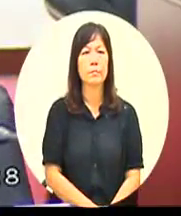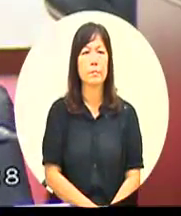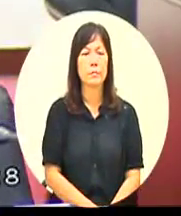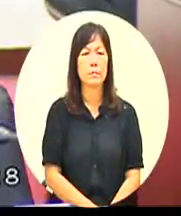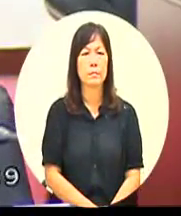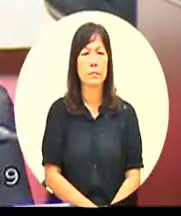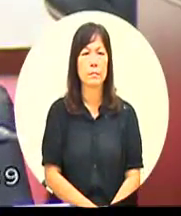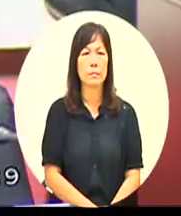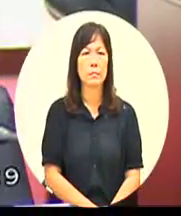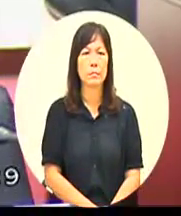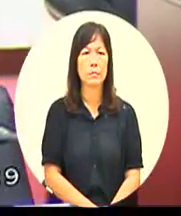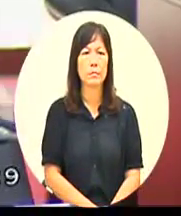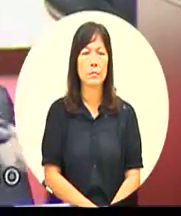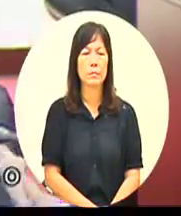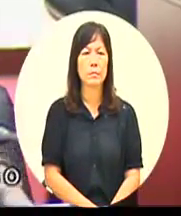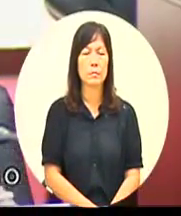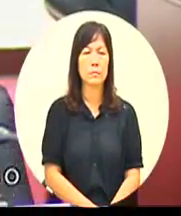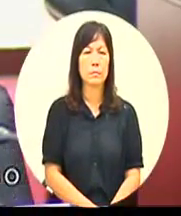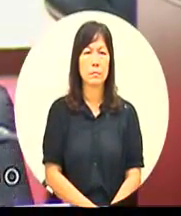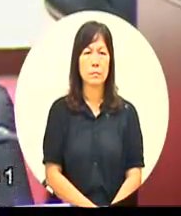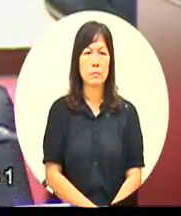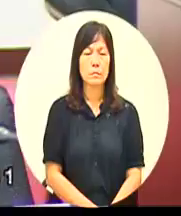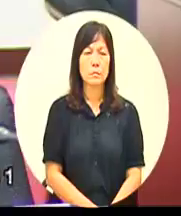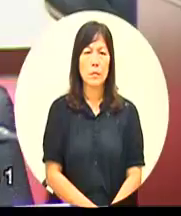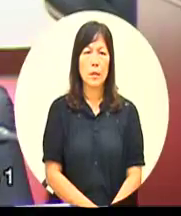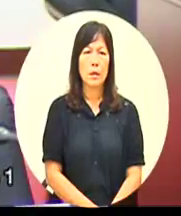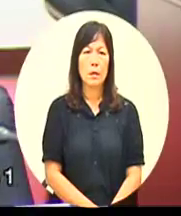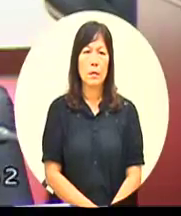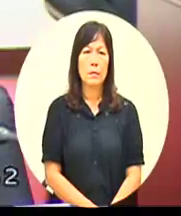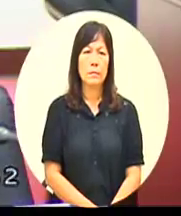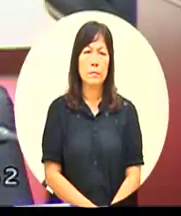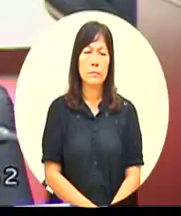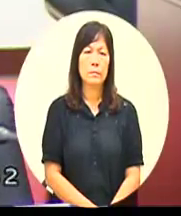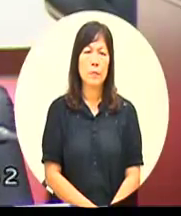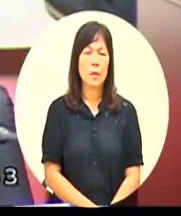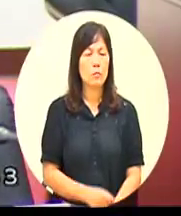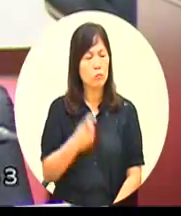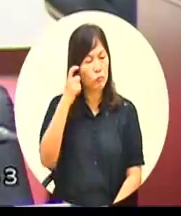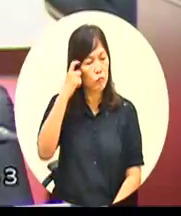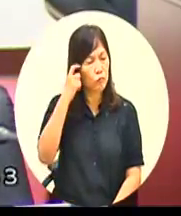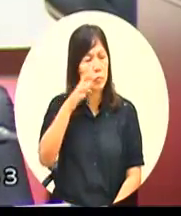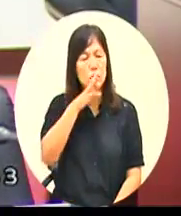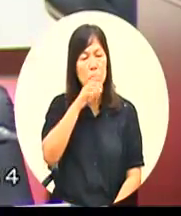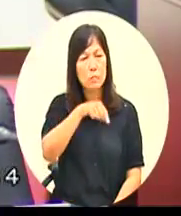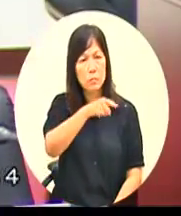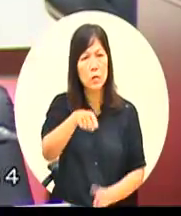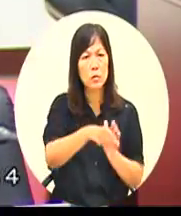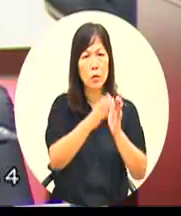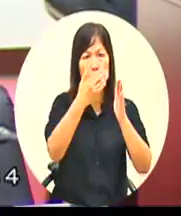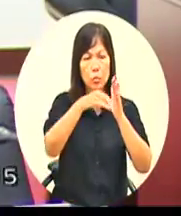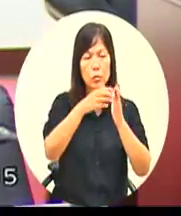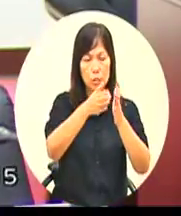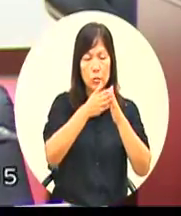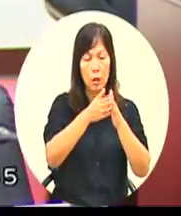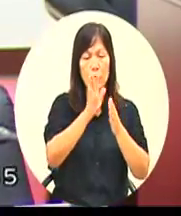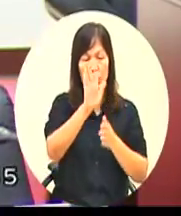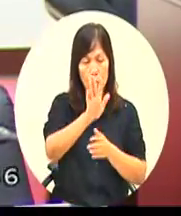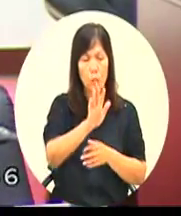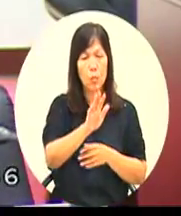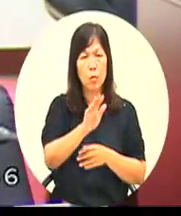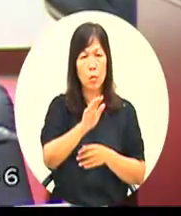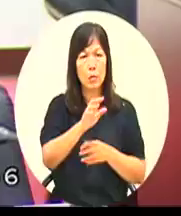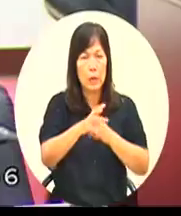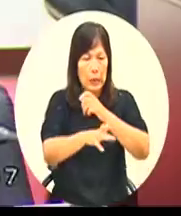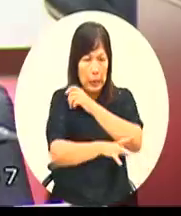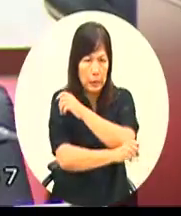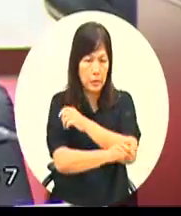换啦吼，换新的就对啦吼。我想这一些都是学校必须有的一个基本